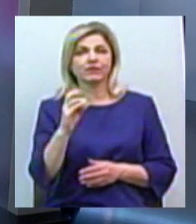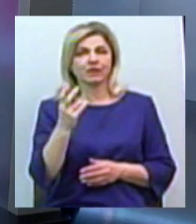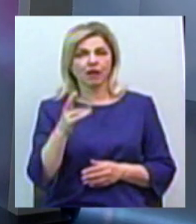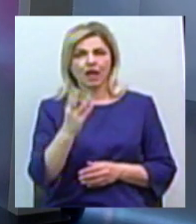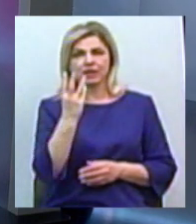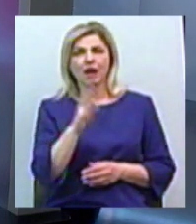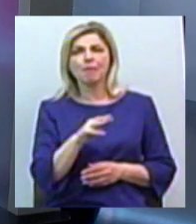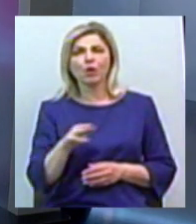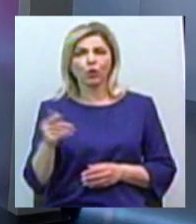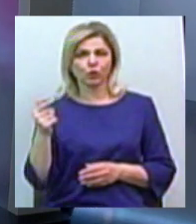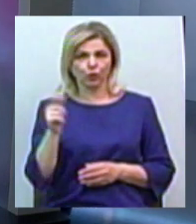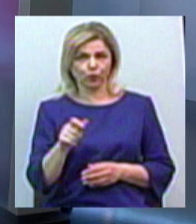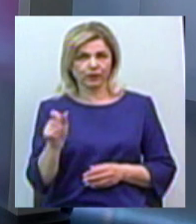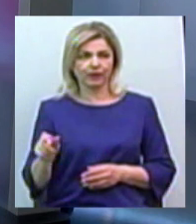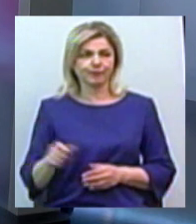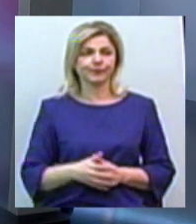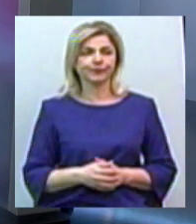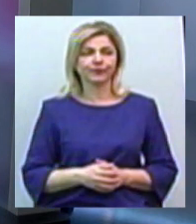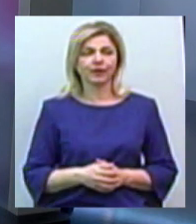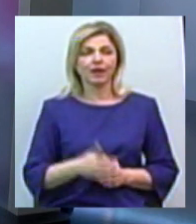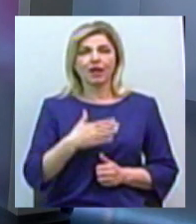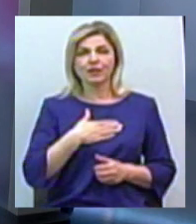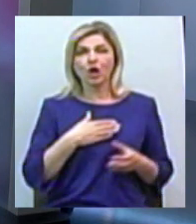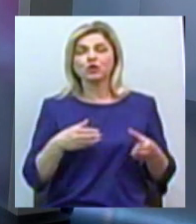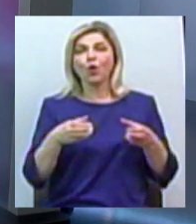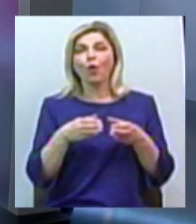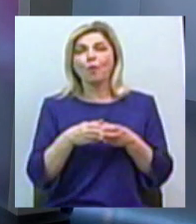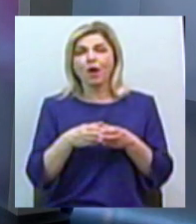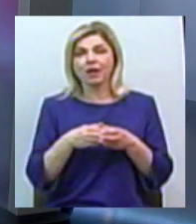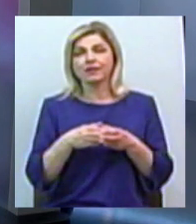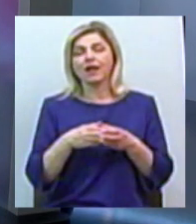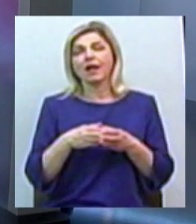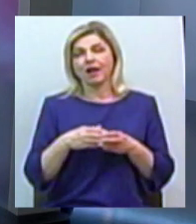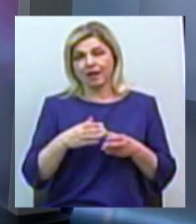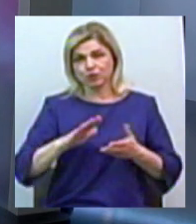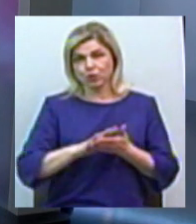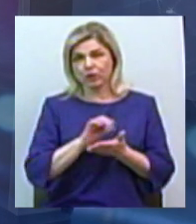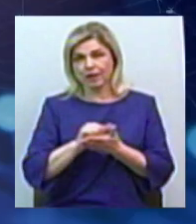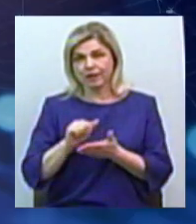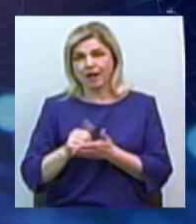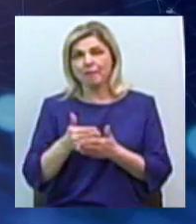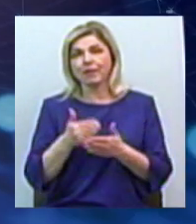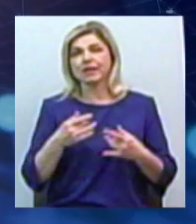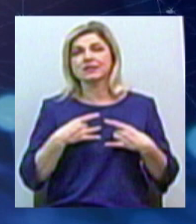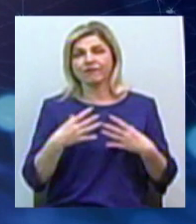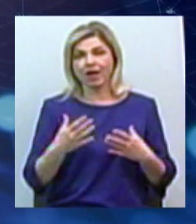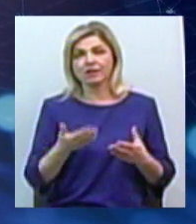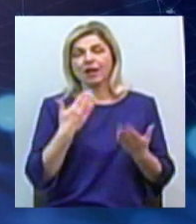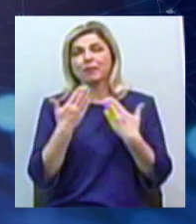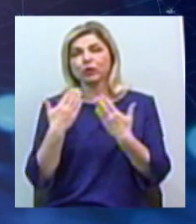людей. Так. Наші колеги з команди «Нового дня» напередодні свята поспілкувалися з миколаївцями,